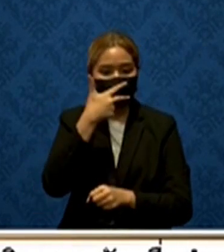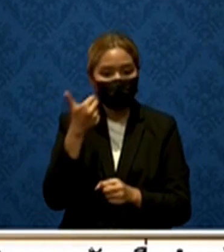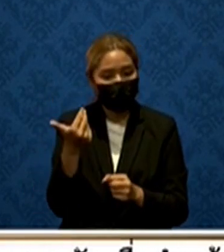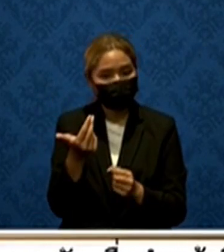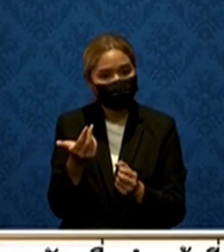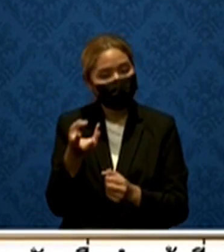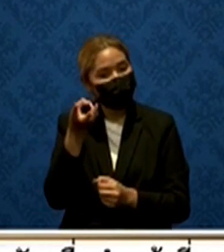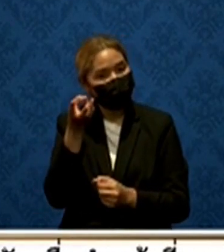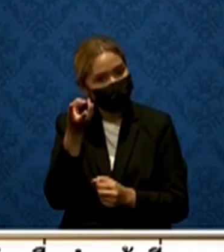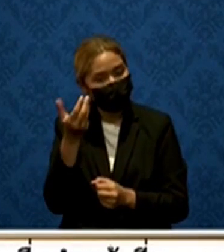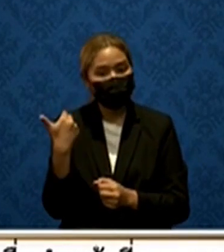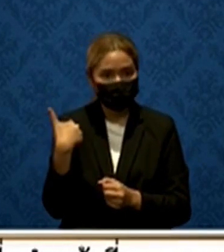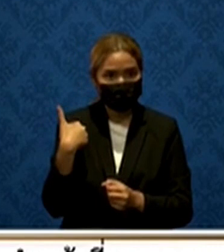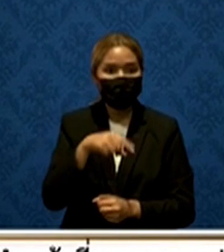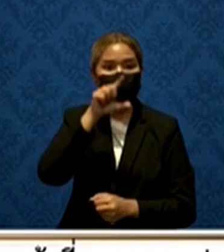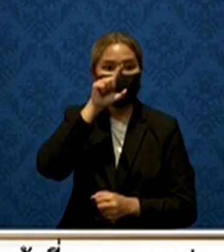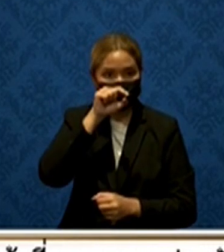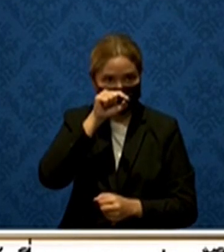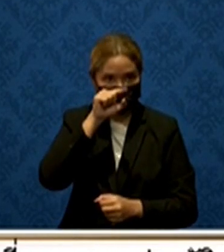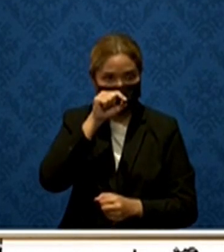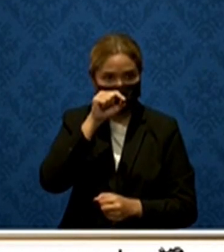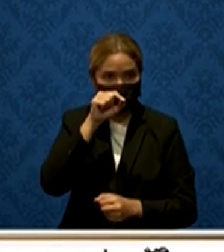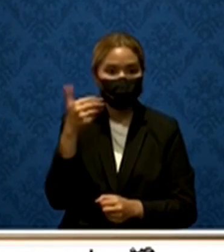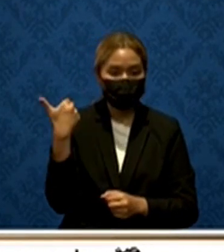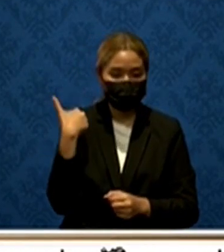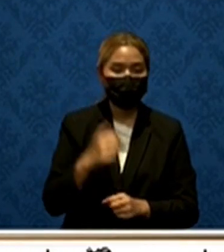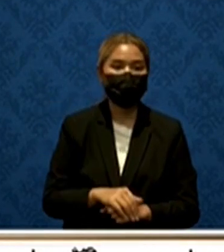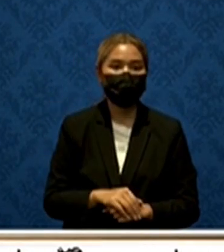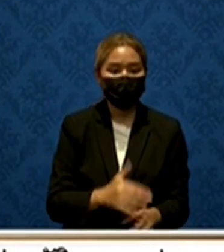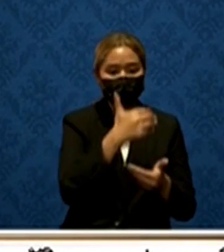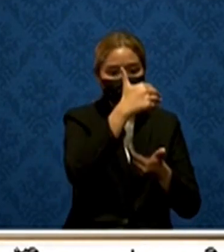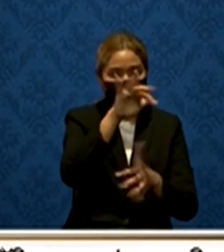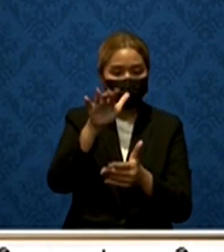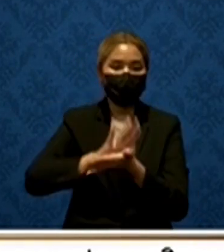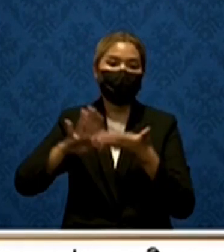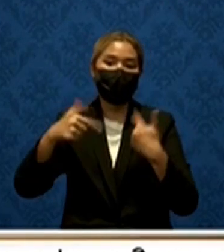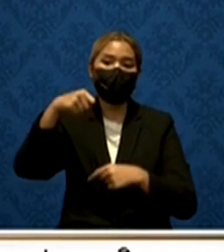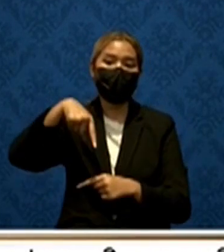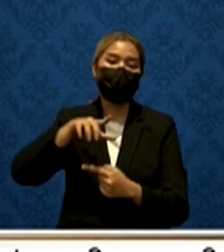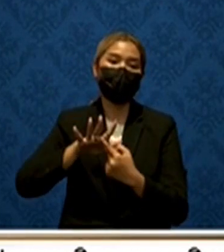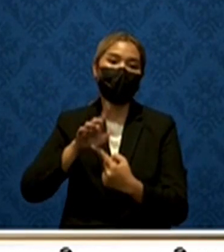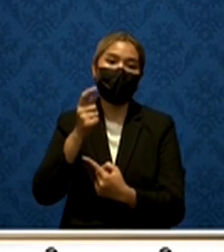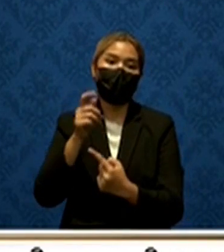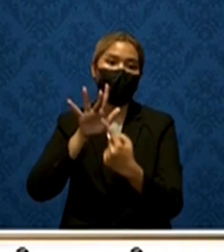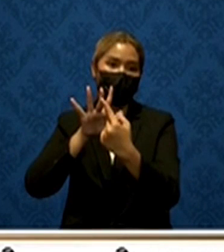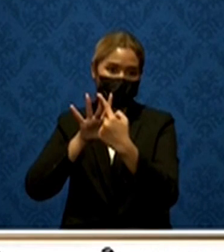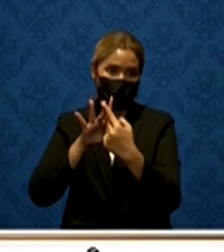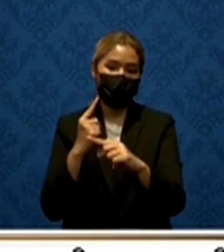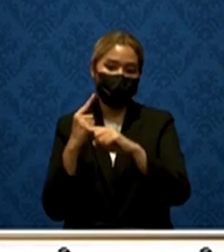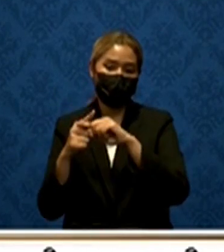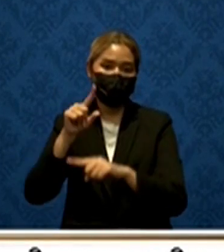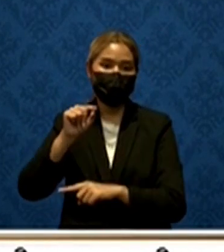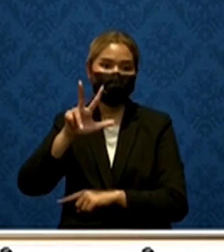170% ไ่แลรูปลอดแรกไปเซ้าอาระเบีเรีบร้อยแล้ครับแล้วก็ไ่แลรูปก็บวก 23